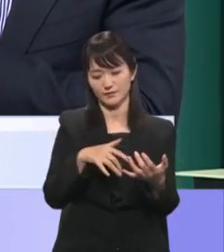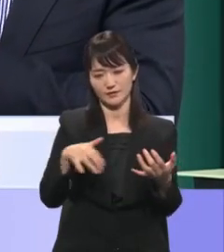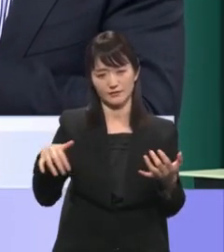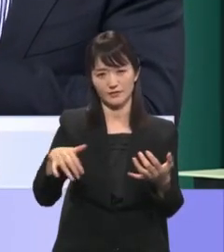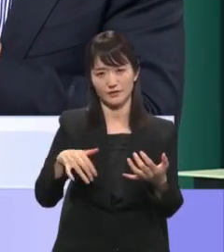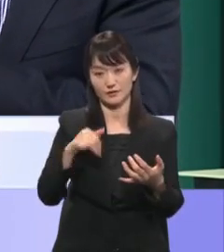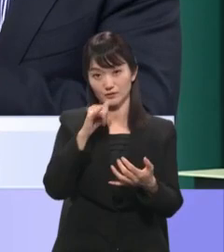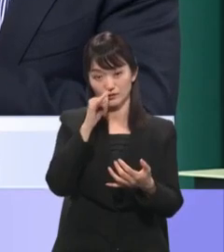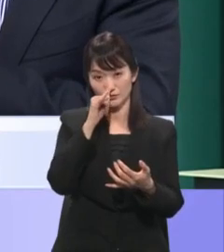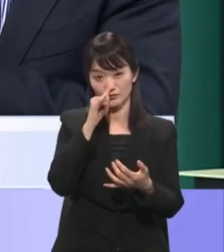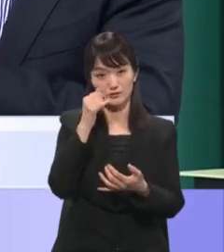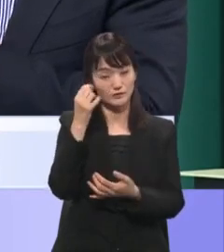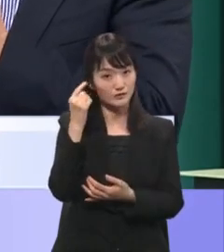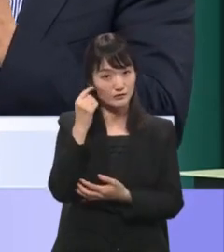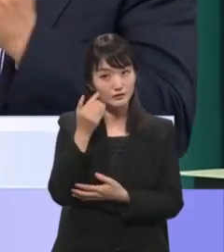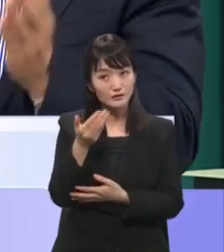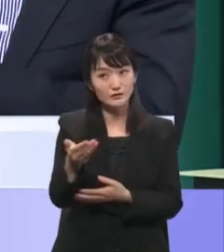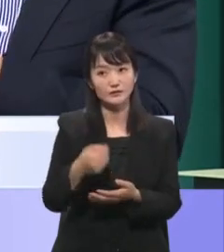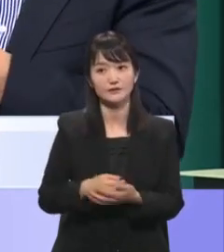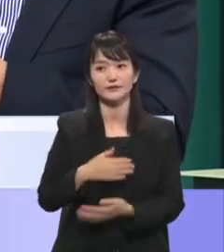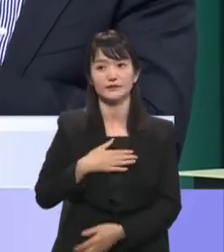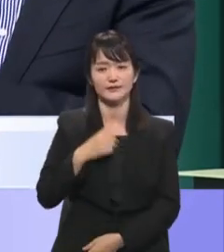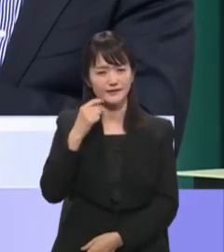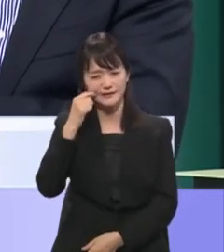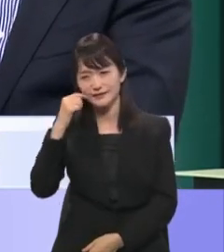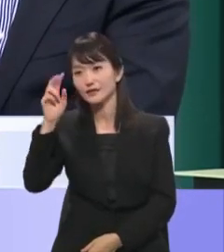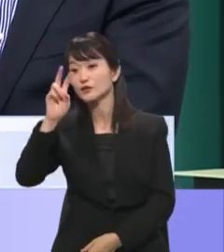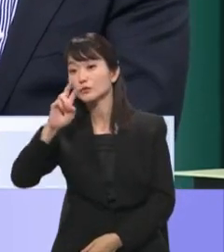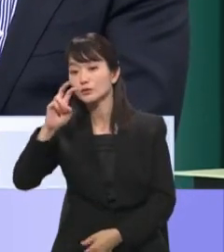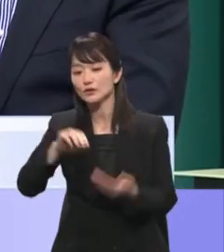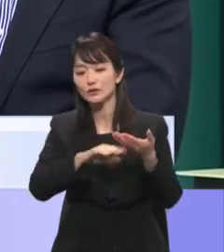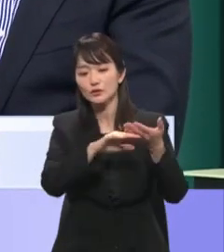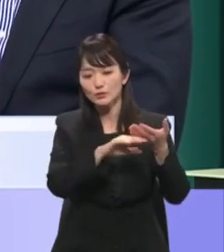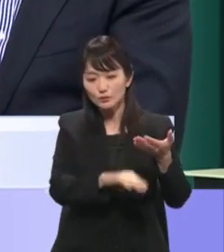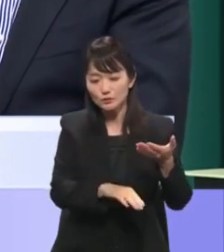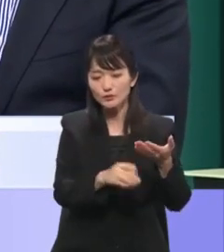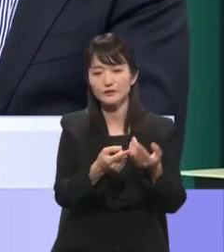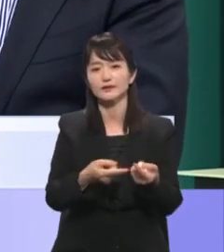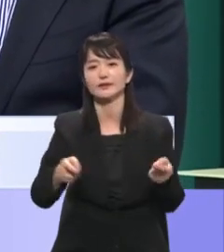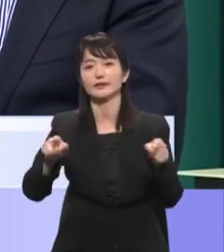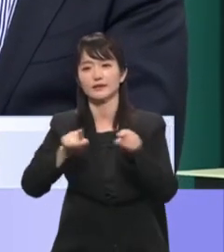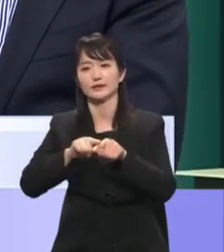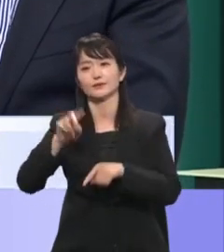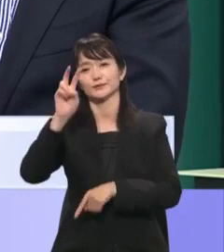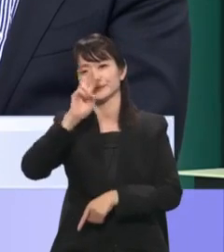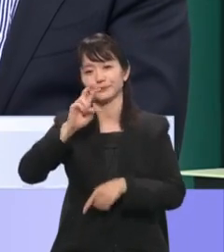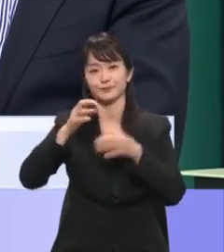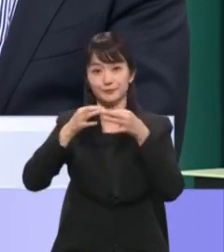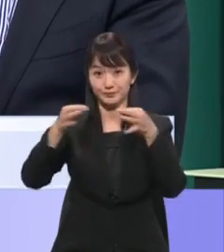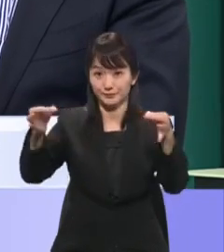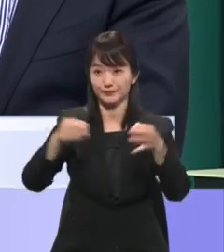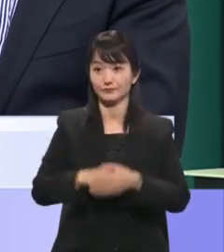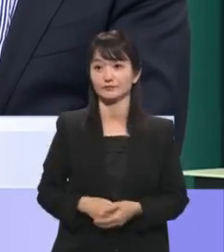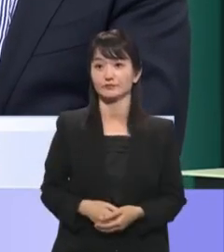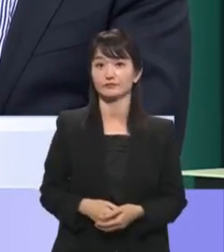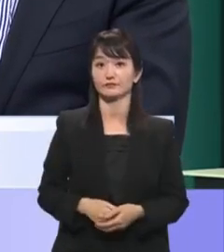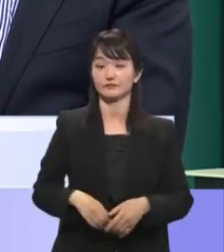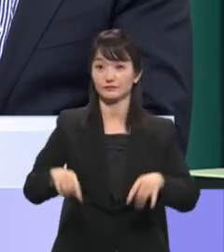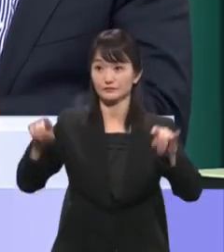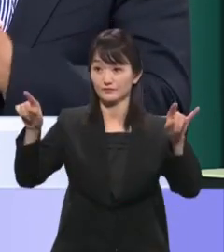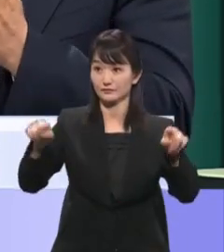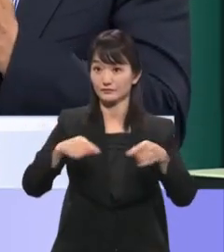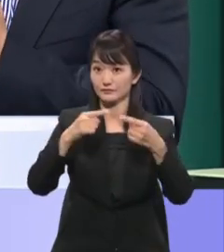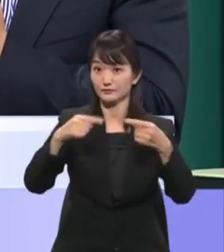히트곡, 가요 히트곡들을, 예, 후배들이 또 선배와 함께 노래하는 그런 공연입니다. 지휘해보신 적은